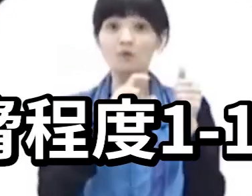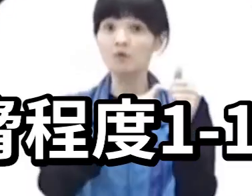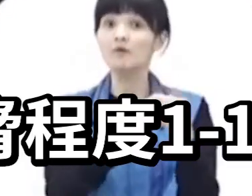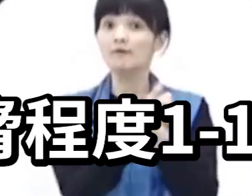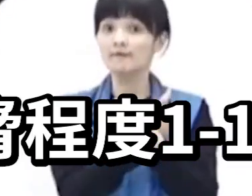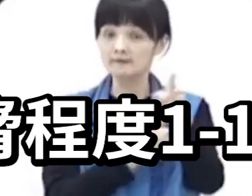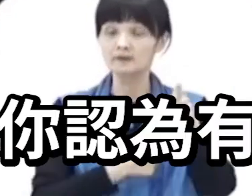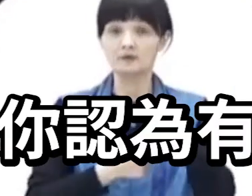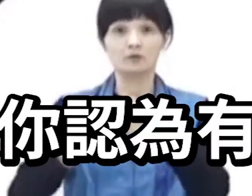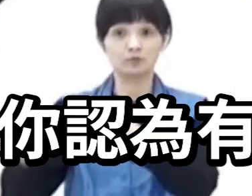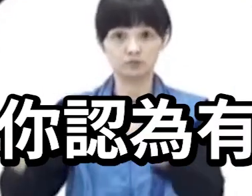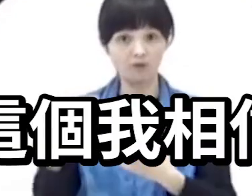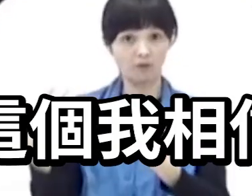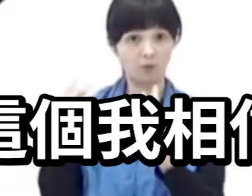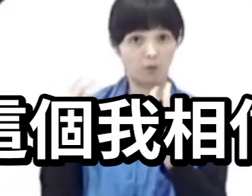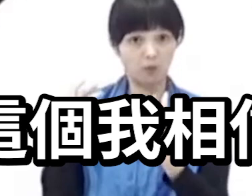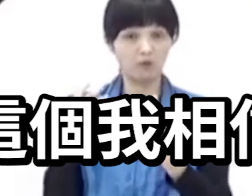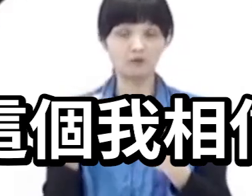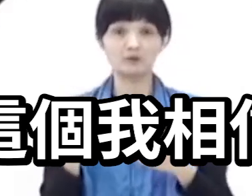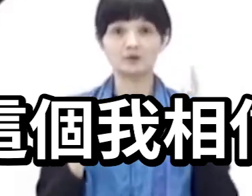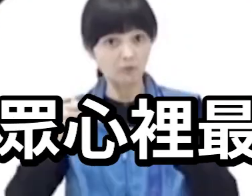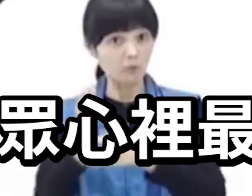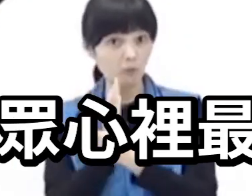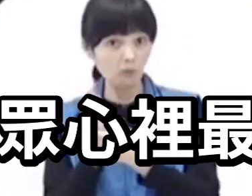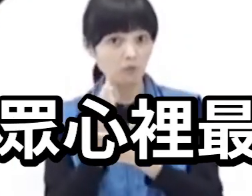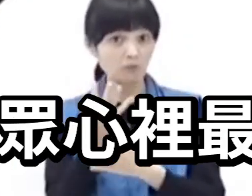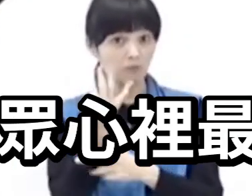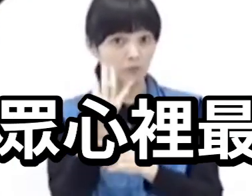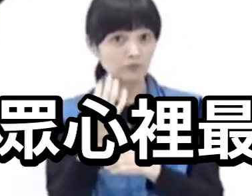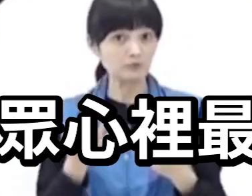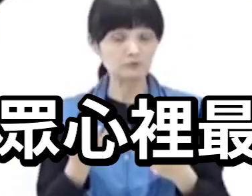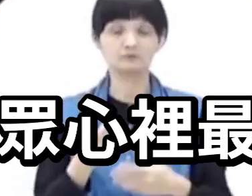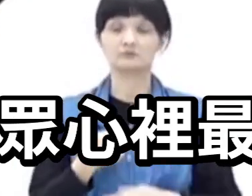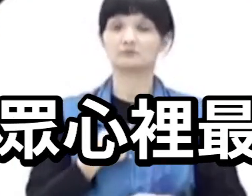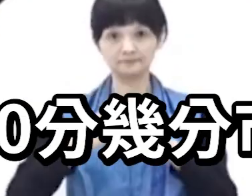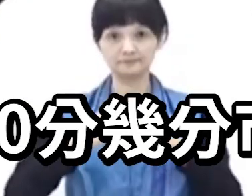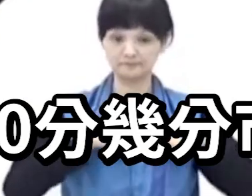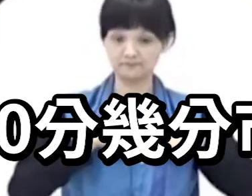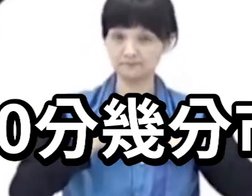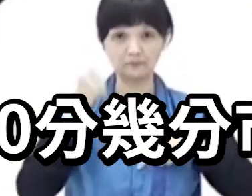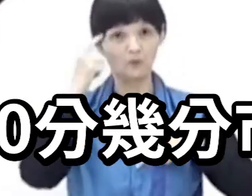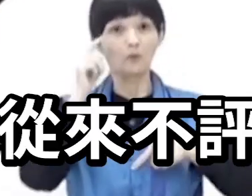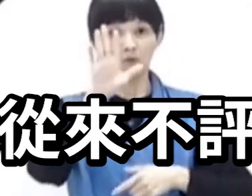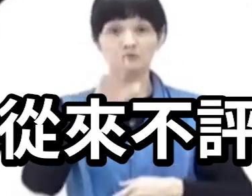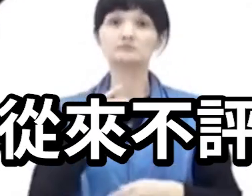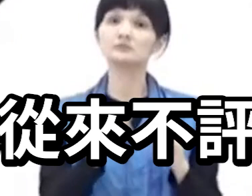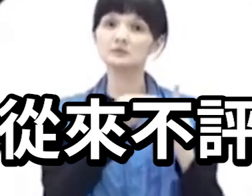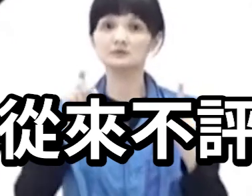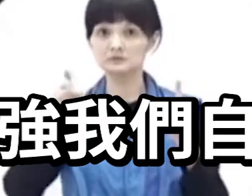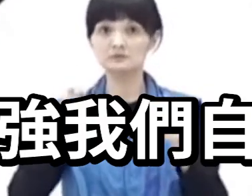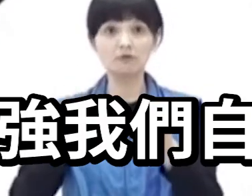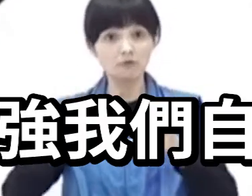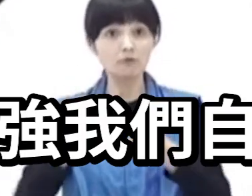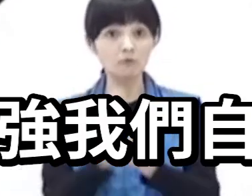程度1到10分，市长你认为有几分？ 这个我相信大家民众心里最有感触。 1到10分几分，市长？ 我从来不评